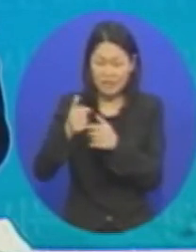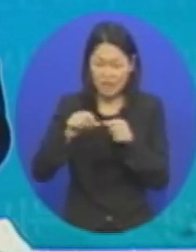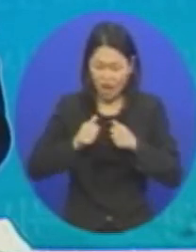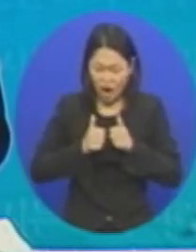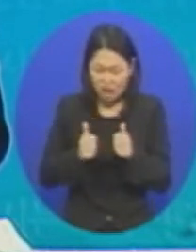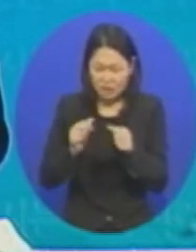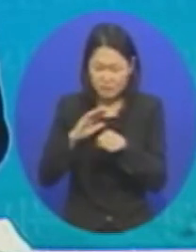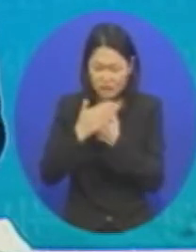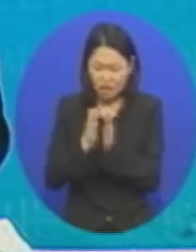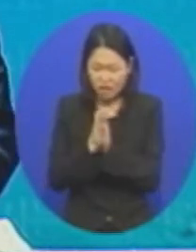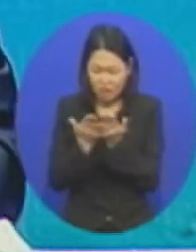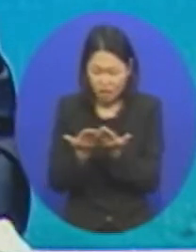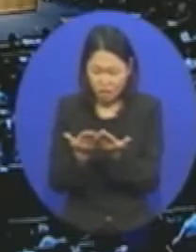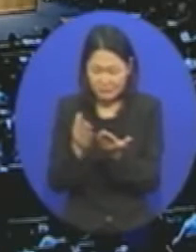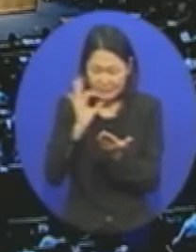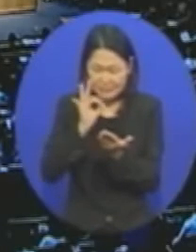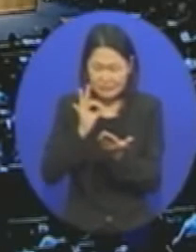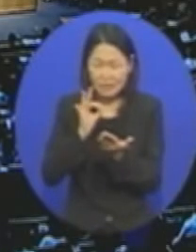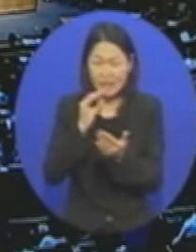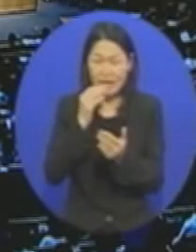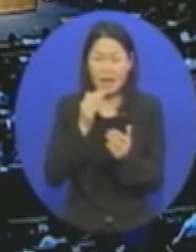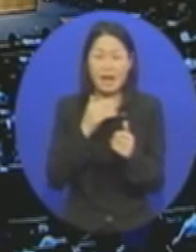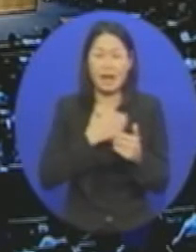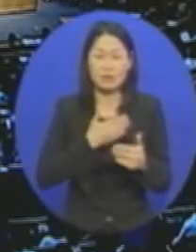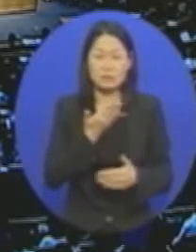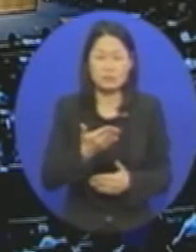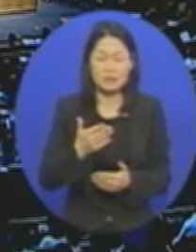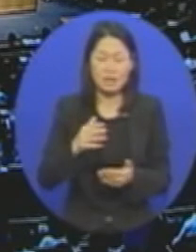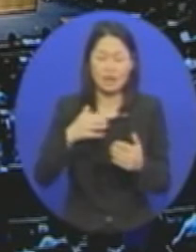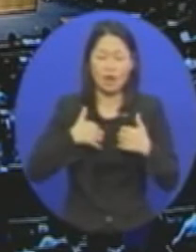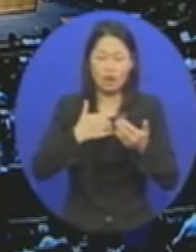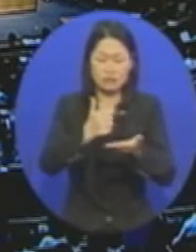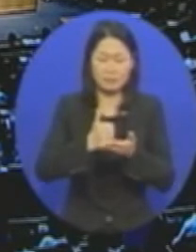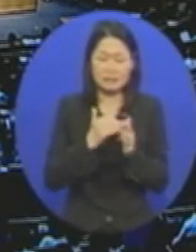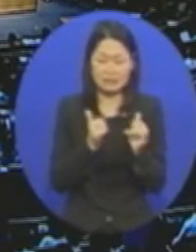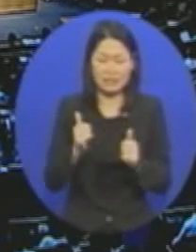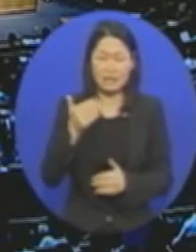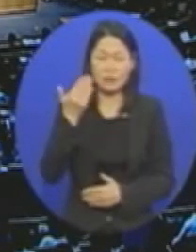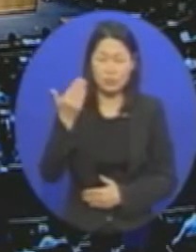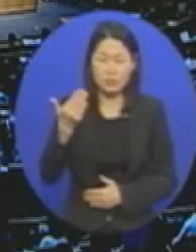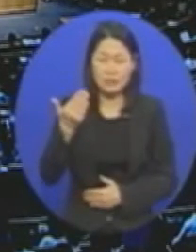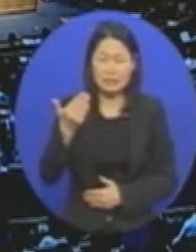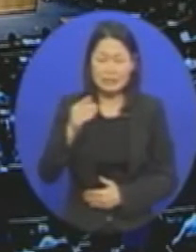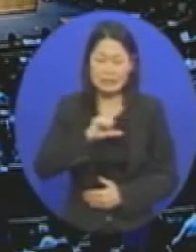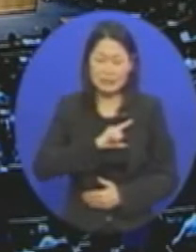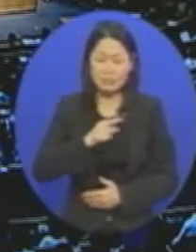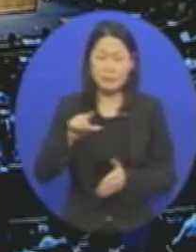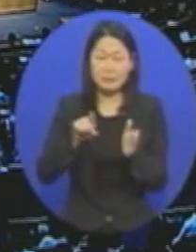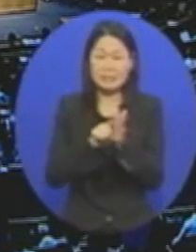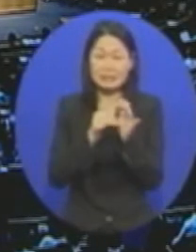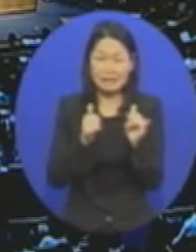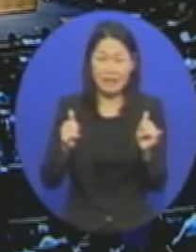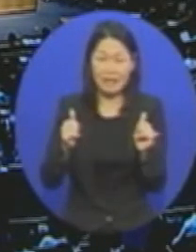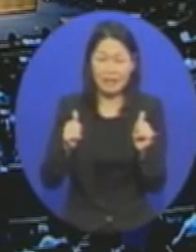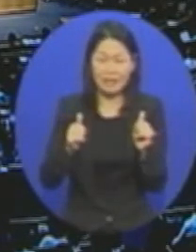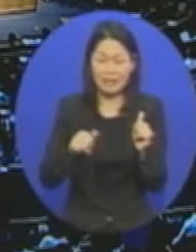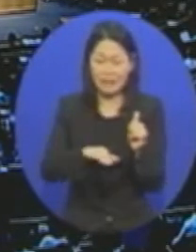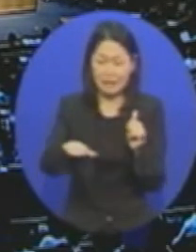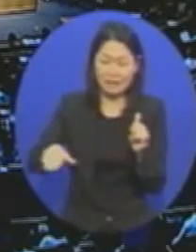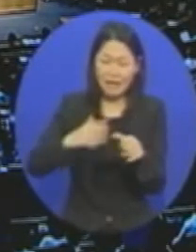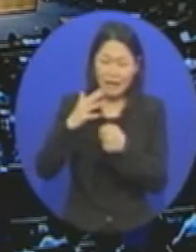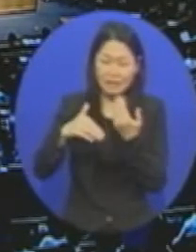12절 말씀을 읽어 주었어요 영접하는 자 곧 그 이름을 믿는 자들에게는 하나님의 자녀가 되는